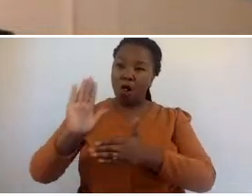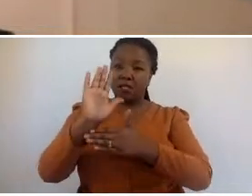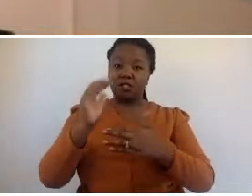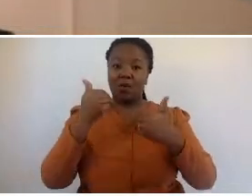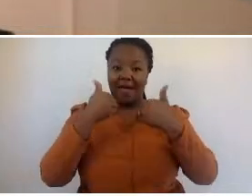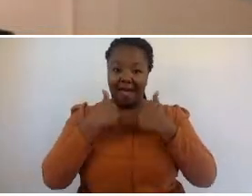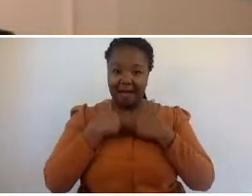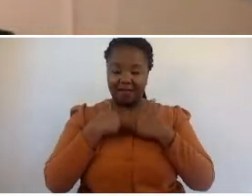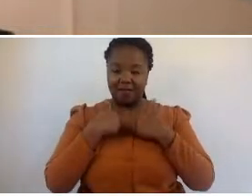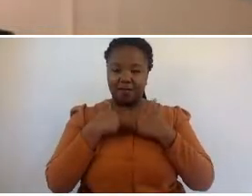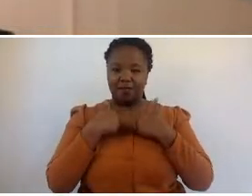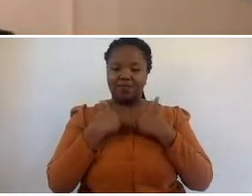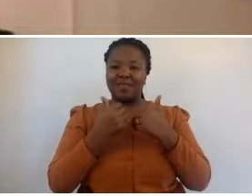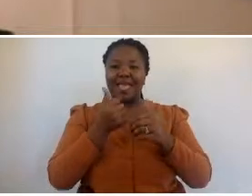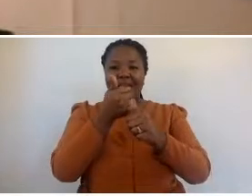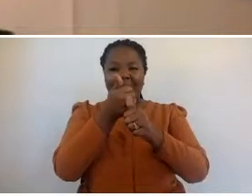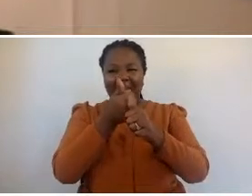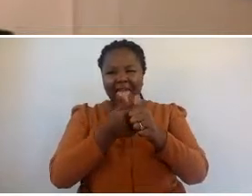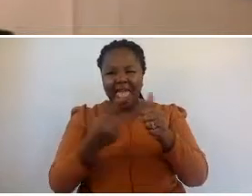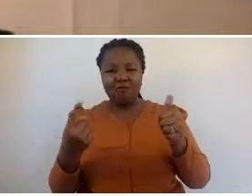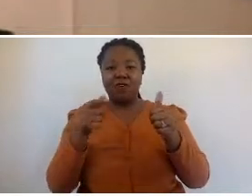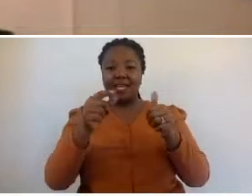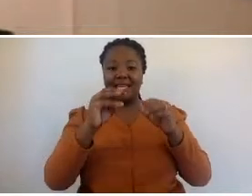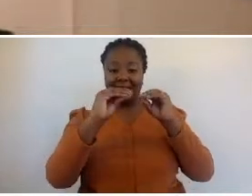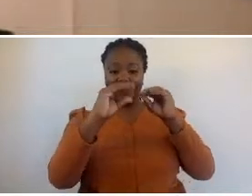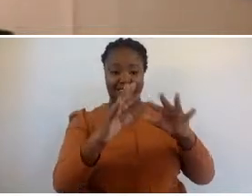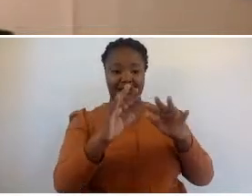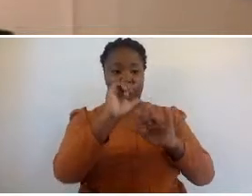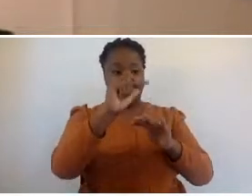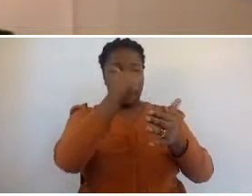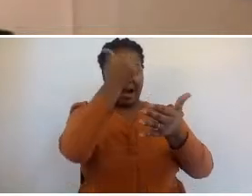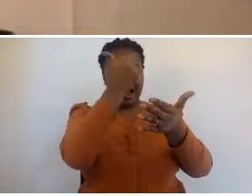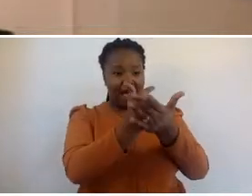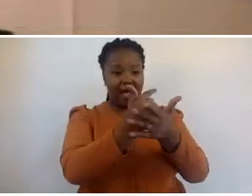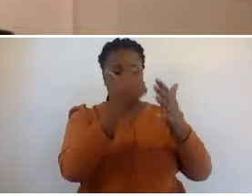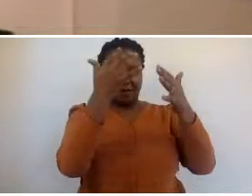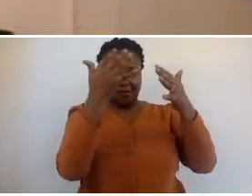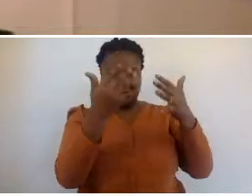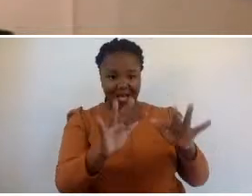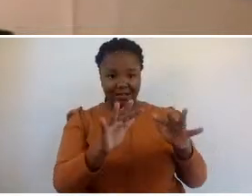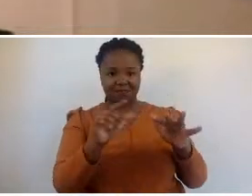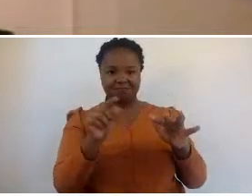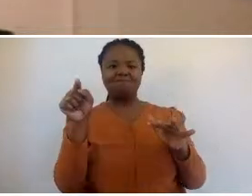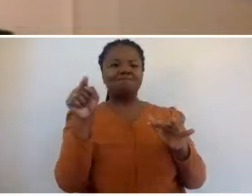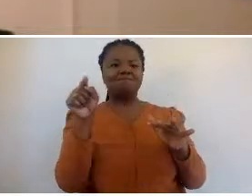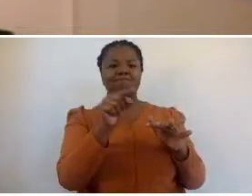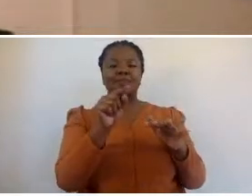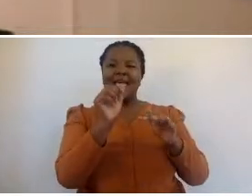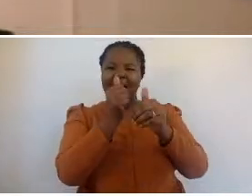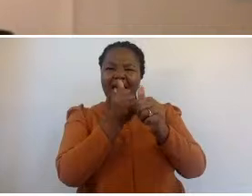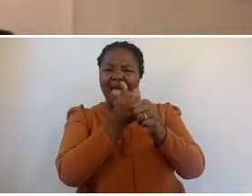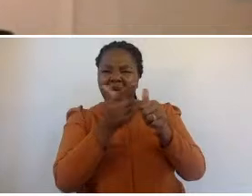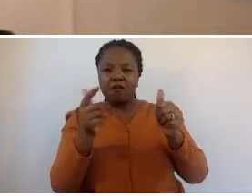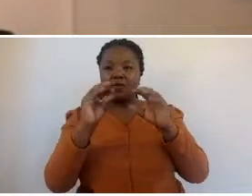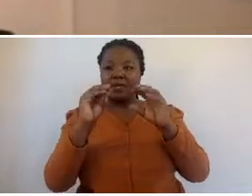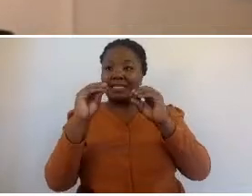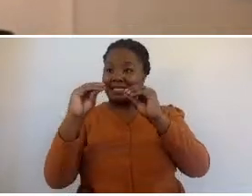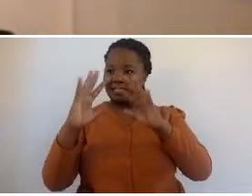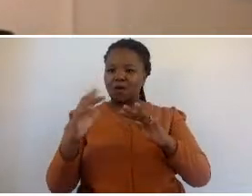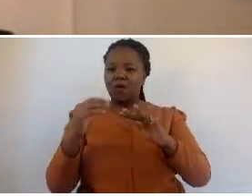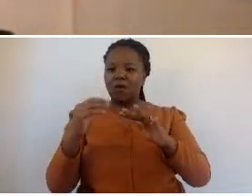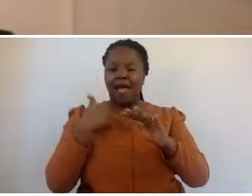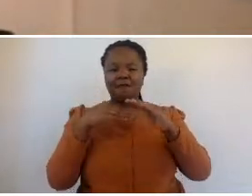bien, chaque enseignant, après avoir obtenu son diplôme, chaque enseignant aura les compétences de base,